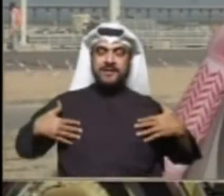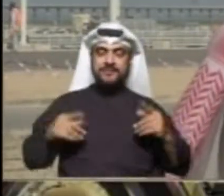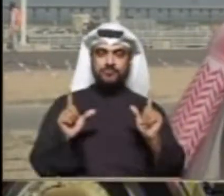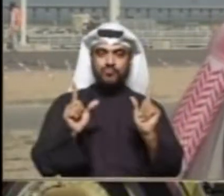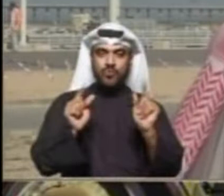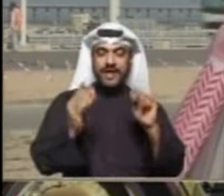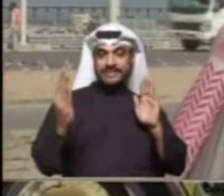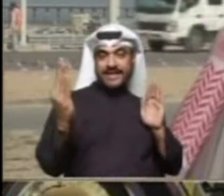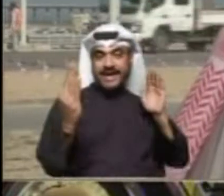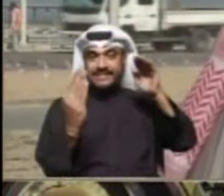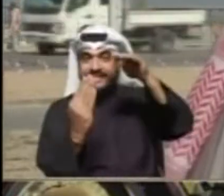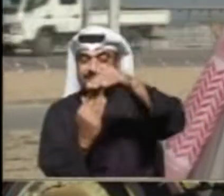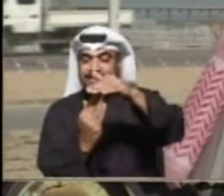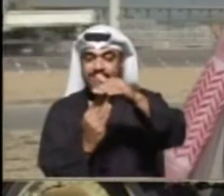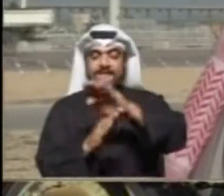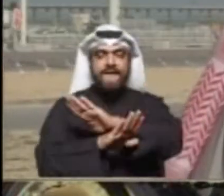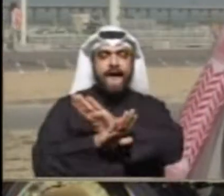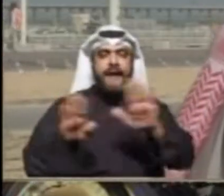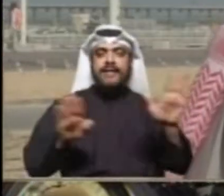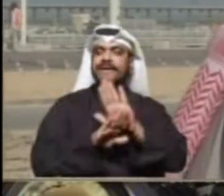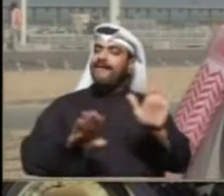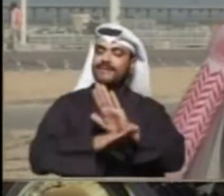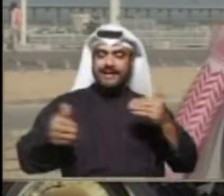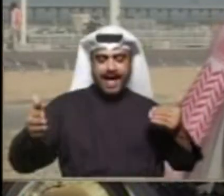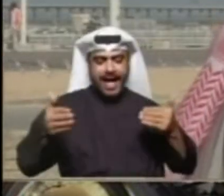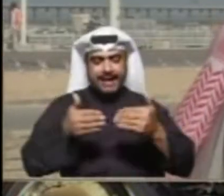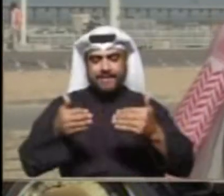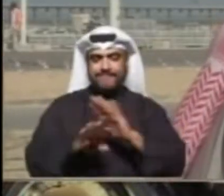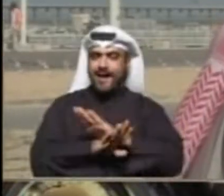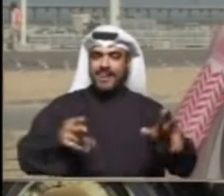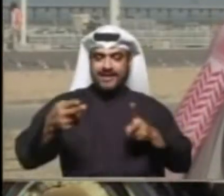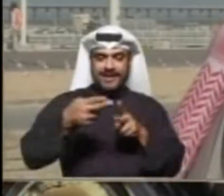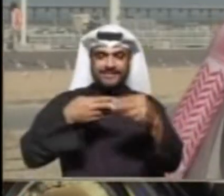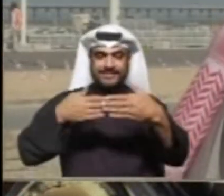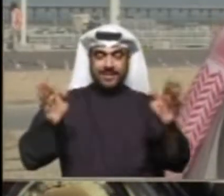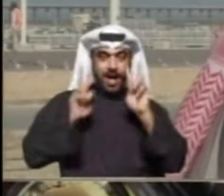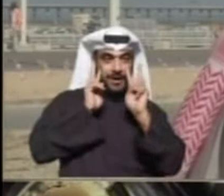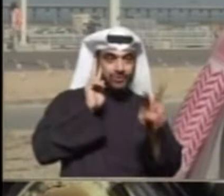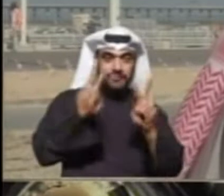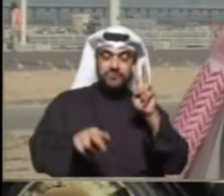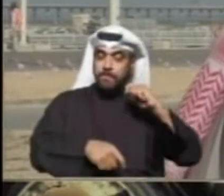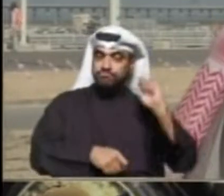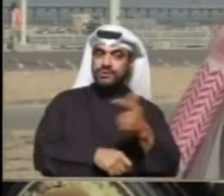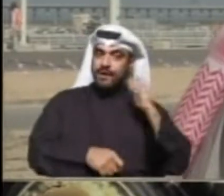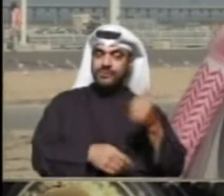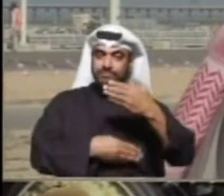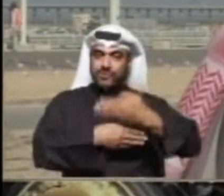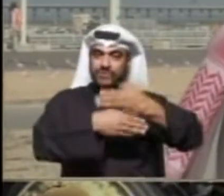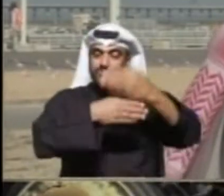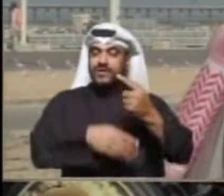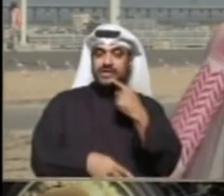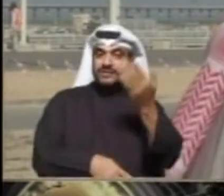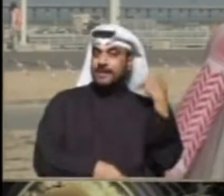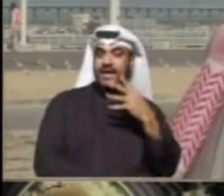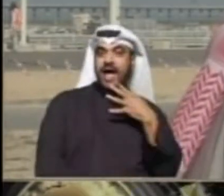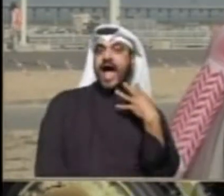مكتمل، باقي بس بعض التشطيبات البسيطة اللي فعلا يعني أنا عاشرت هذا المشروع منذ